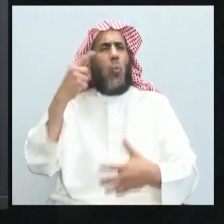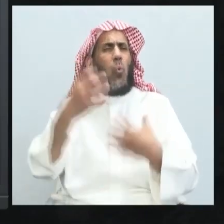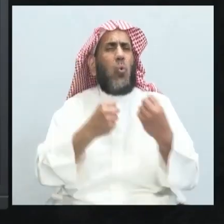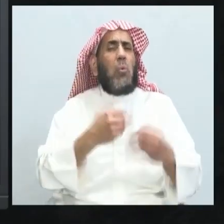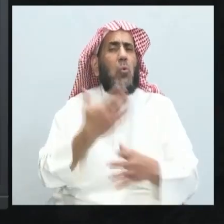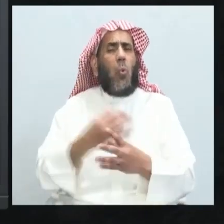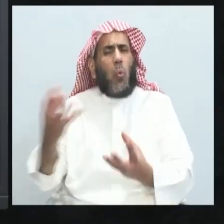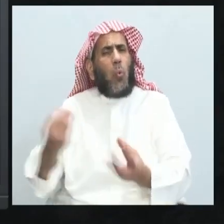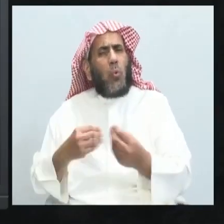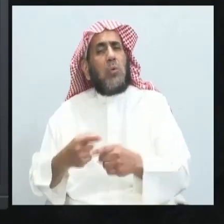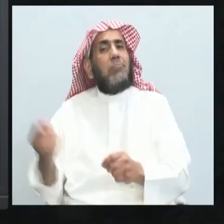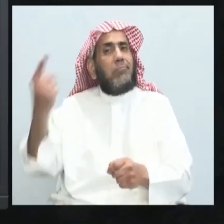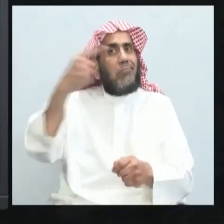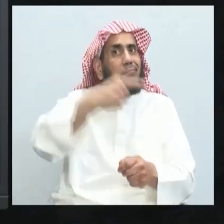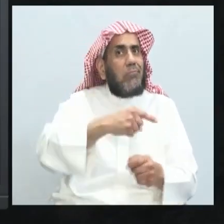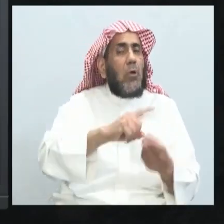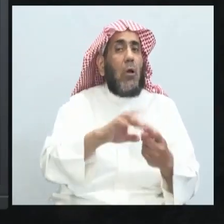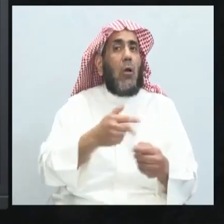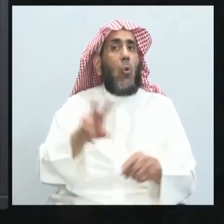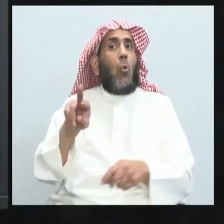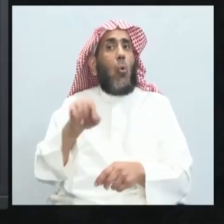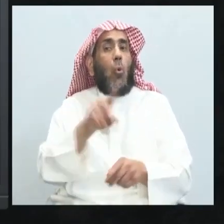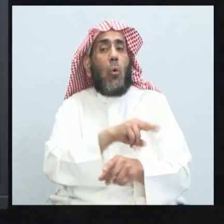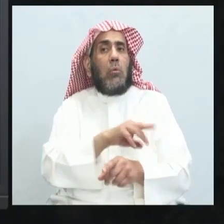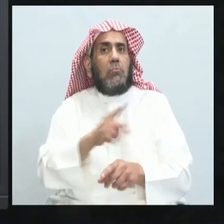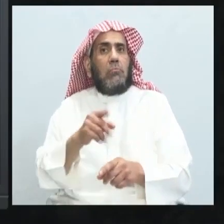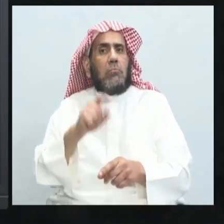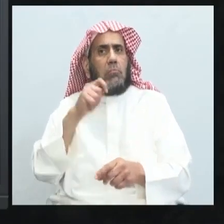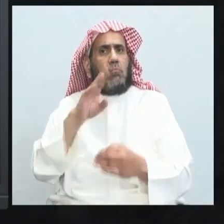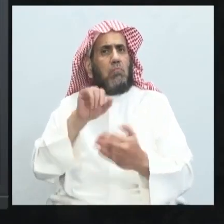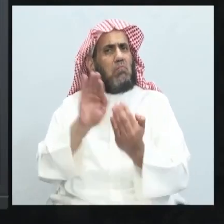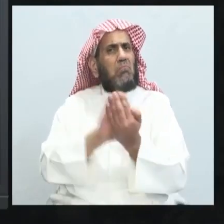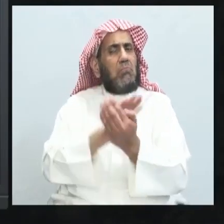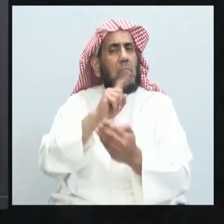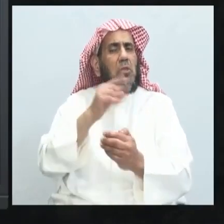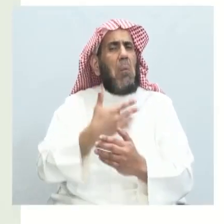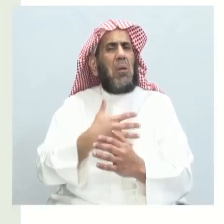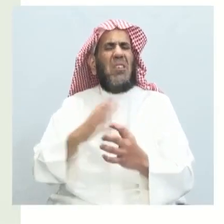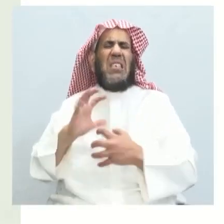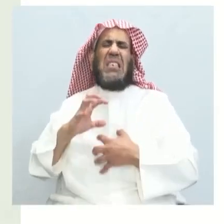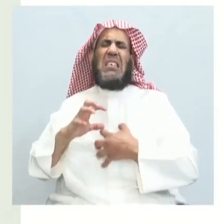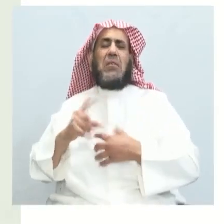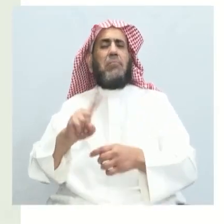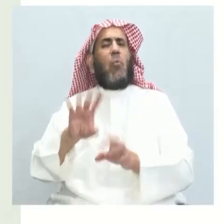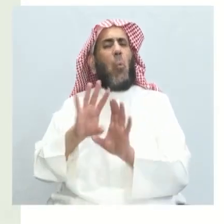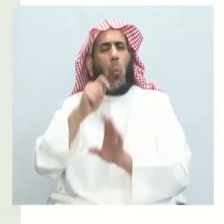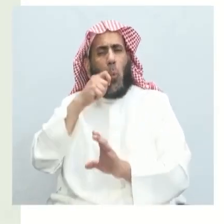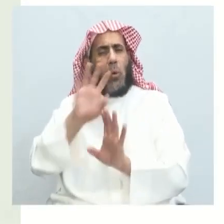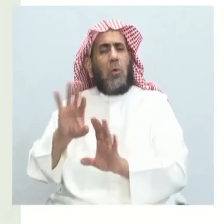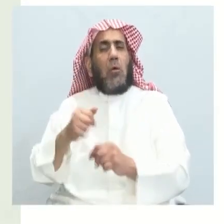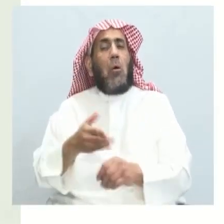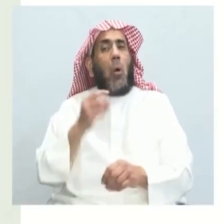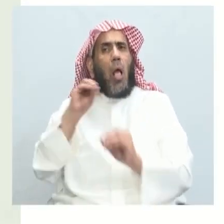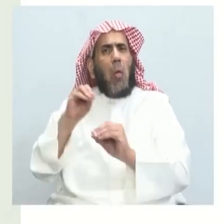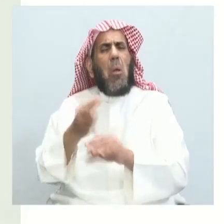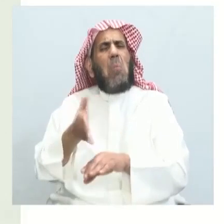اجلها لكن يعني اخوته يعني ارادوا ان يخفوا ذلك عنه حتى لا يتاثر وادعوا انها ماتت ووضعوا لها